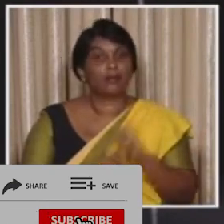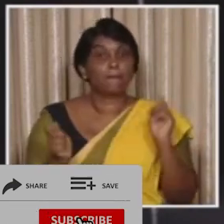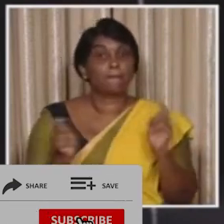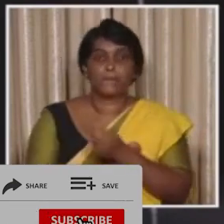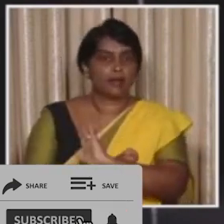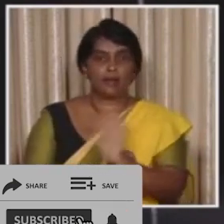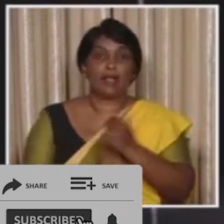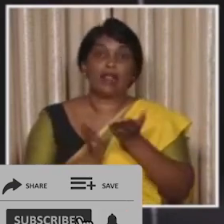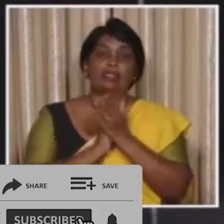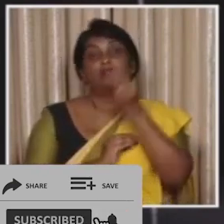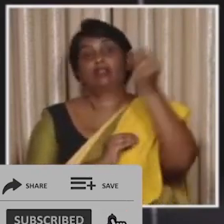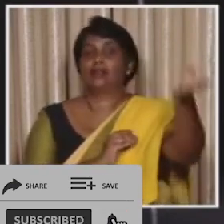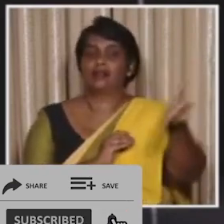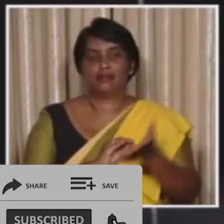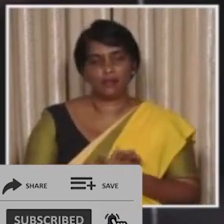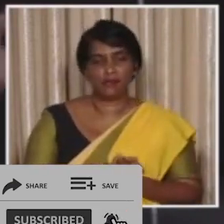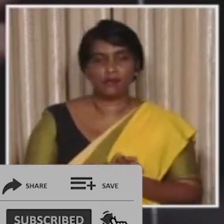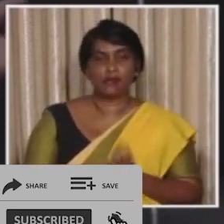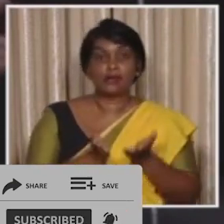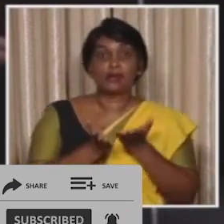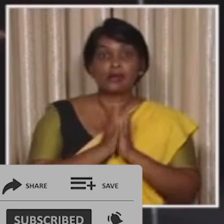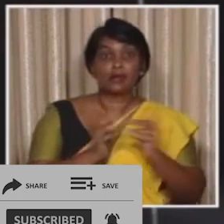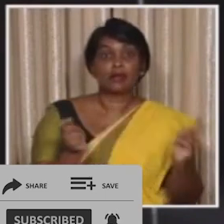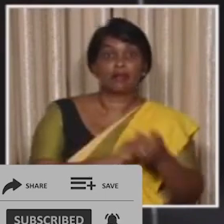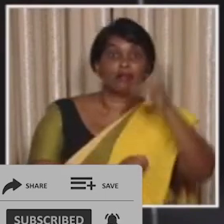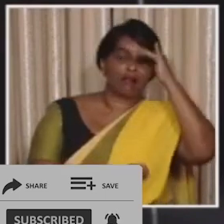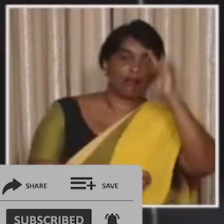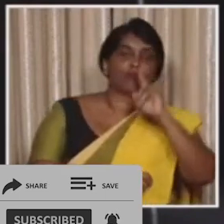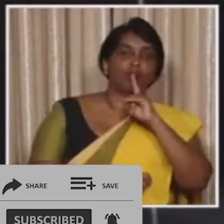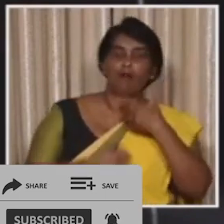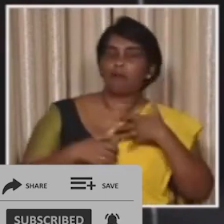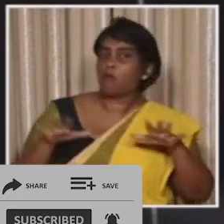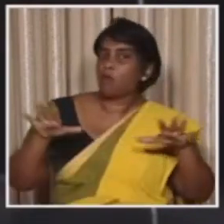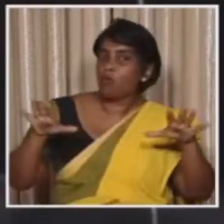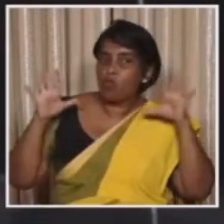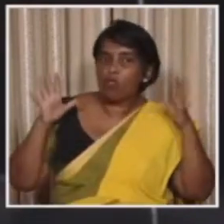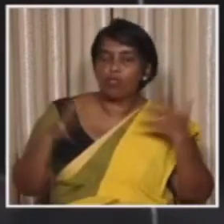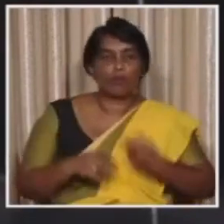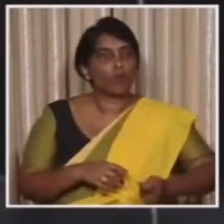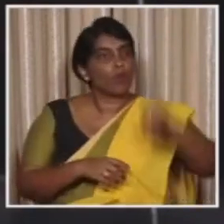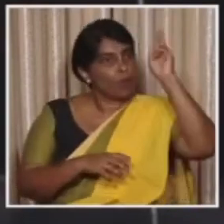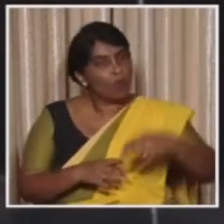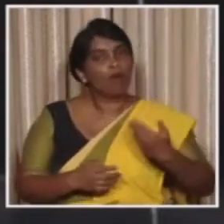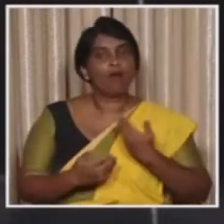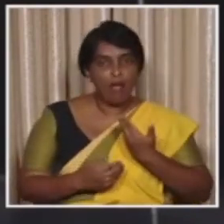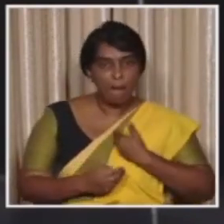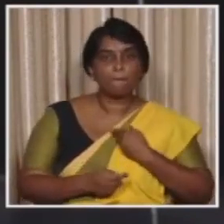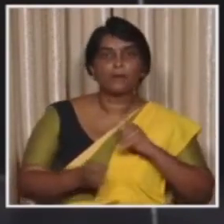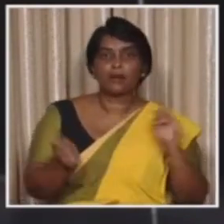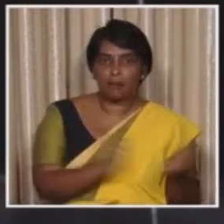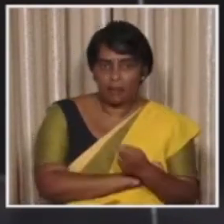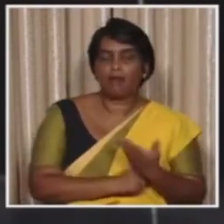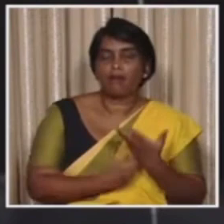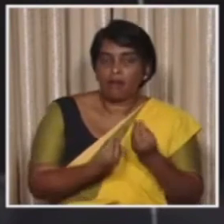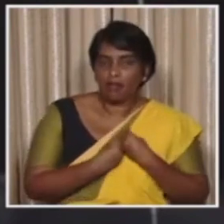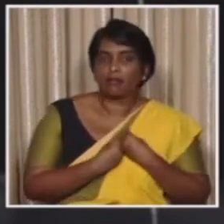කරන්න එපා ඒගොල්ලන්ට බැට් කරන්න දෙන්න. පස්සේ ඉන්දියාවේ ක්‍රිකට් නායකයෝ කියනවා අපි පුදුම වුණා අපි ටොස් එක දින්නත් අපි හිටියේ මේ බැට් කරන්න